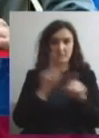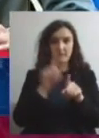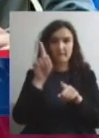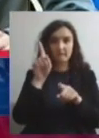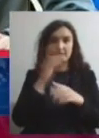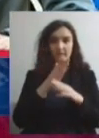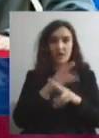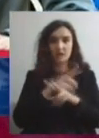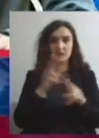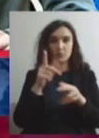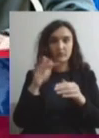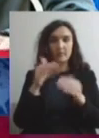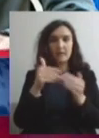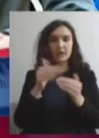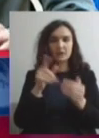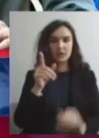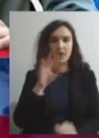ასეთი პრაქტიკა მკურნალობის?